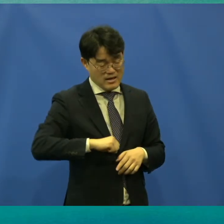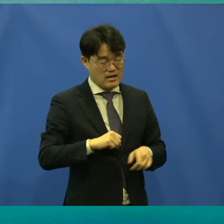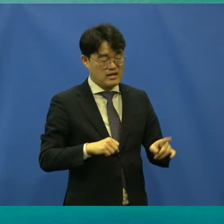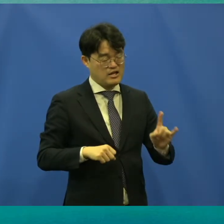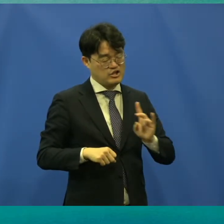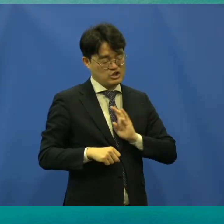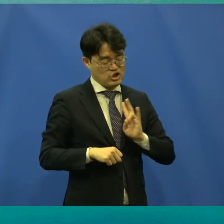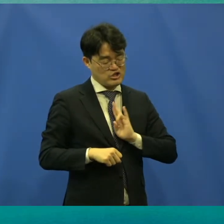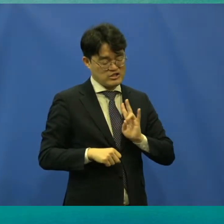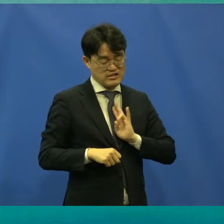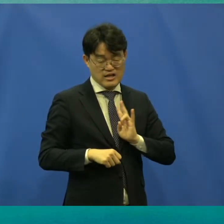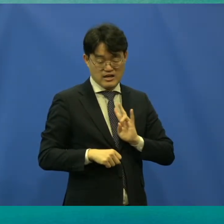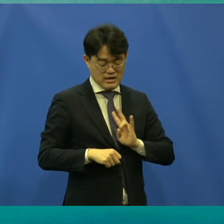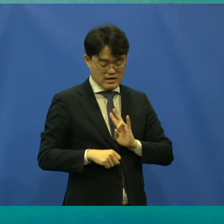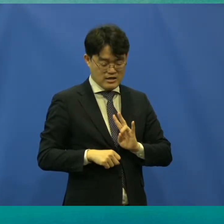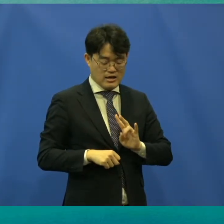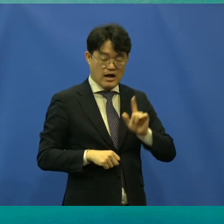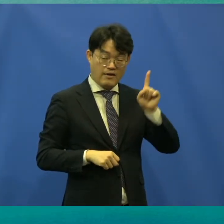돌보십니다.